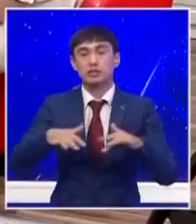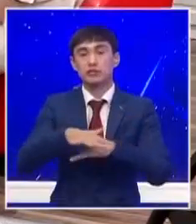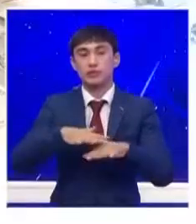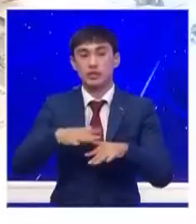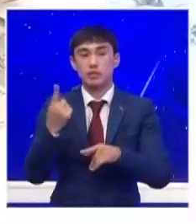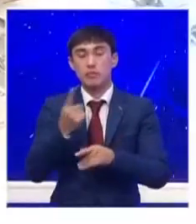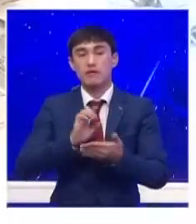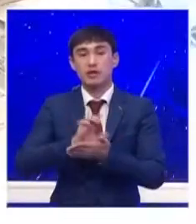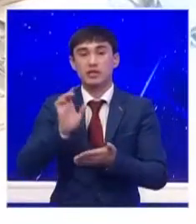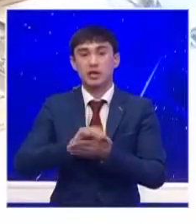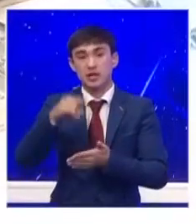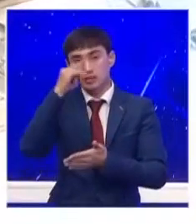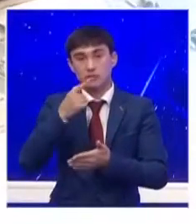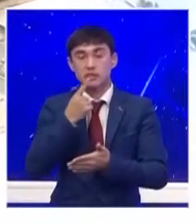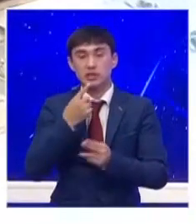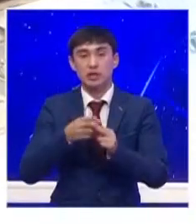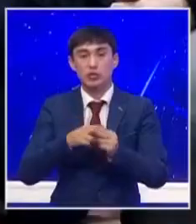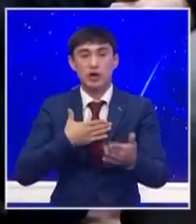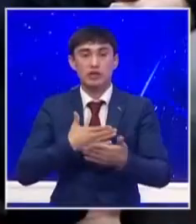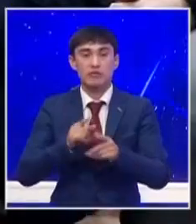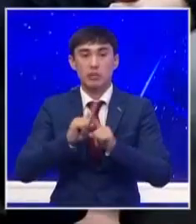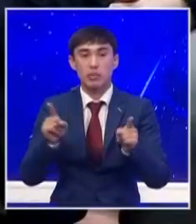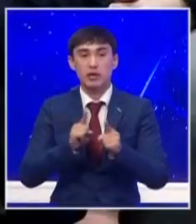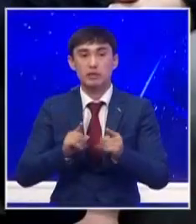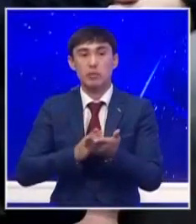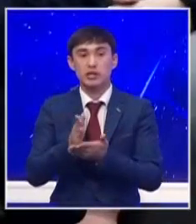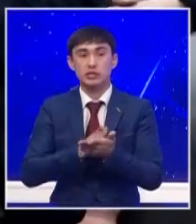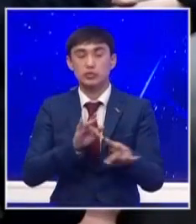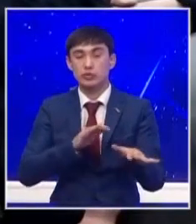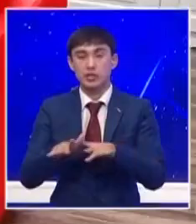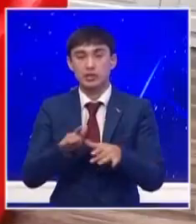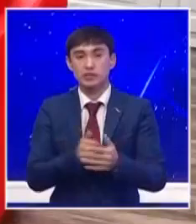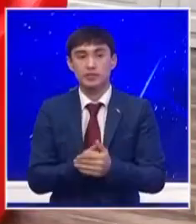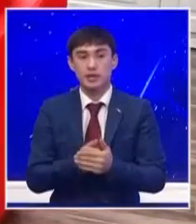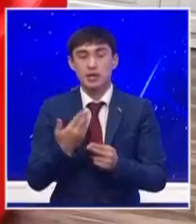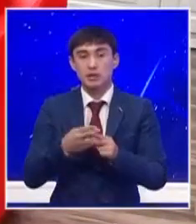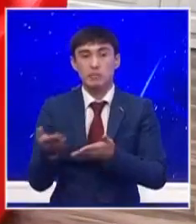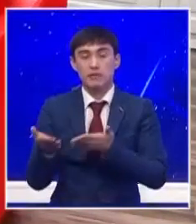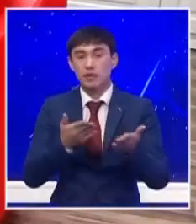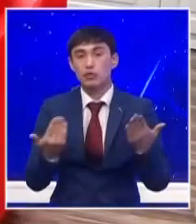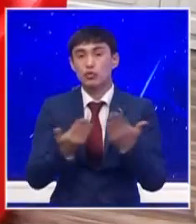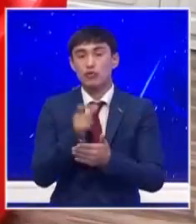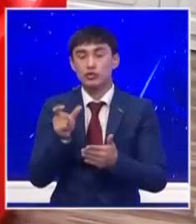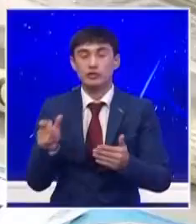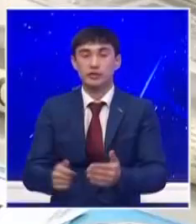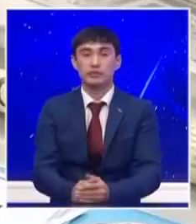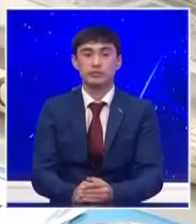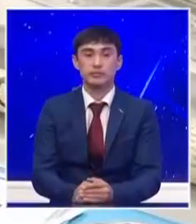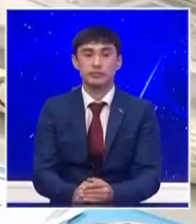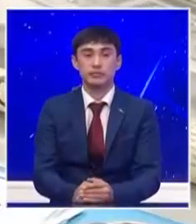это первое издание на казахском языке которое активно пропагандирует политическую деятельность тем самым привлекая новых